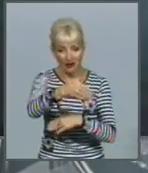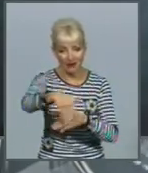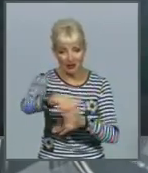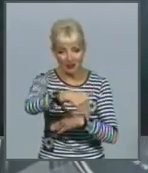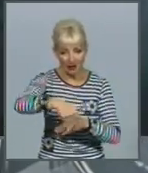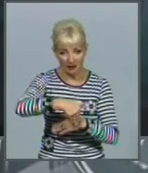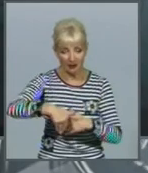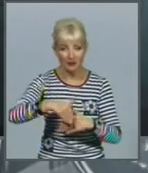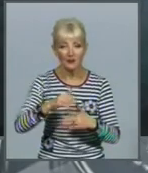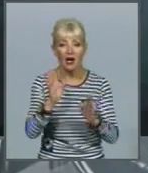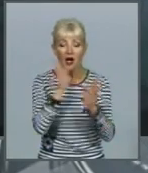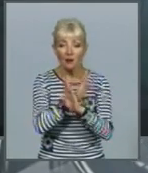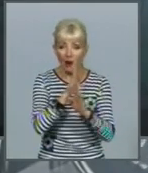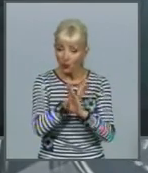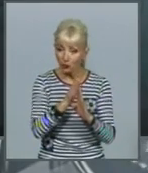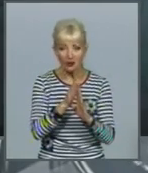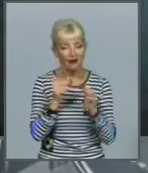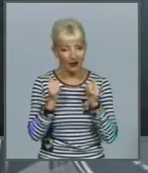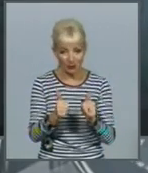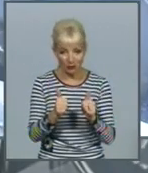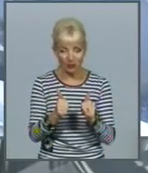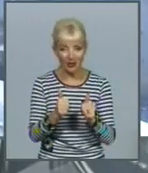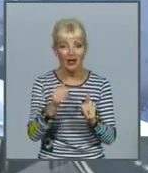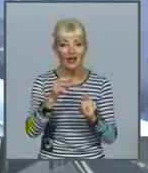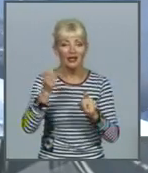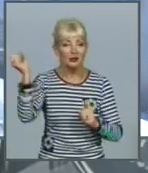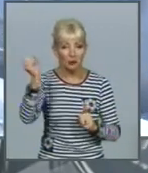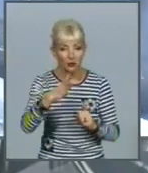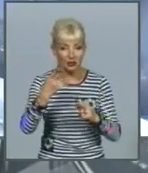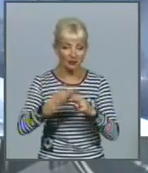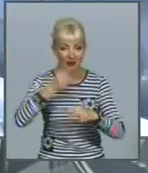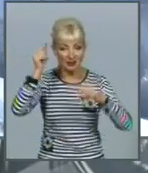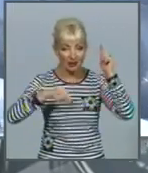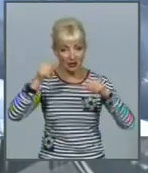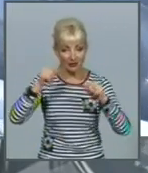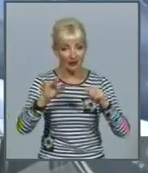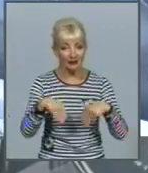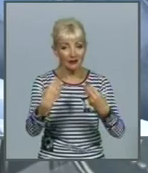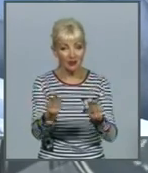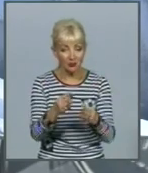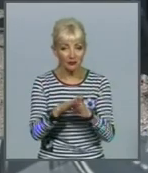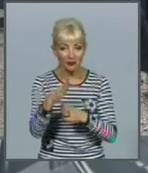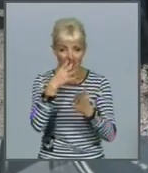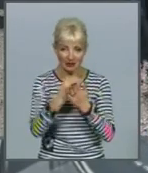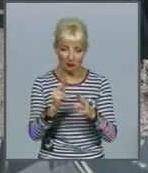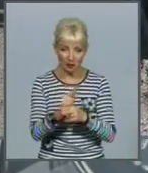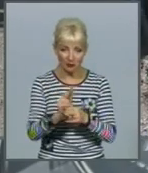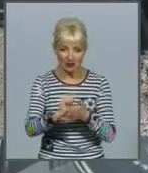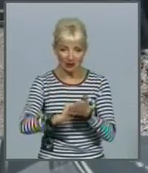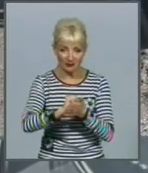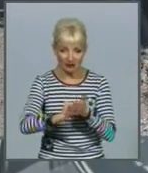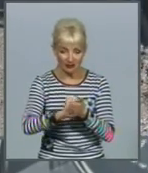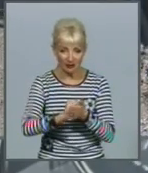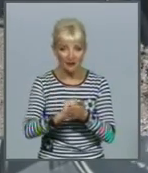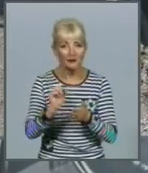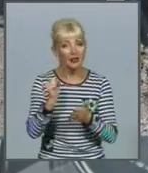боці комунальників – більш сонячна та бездощова. І дає їм виконати свої роботи з асфальтування, зокрема. Адже є ще